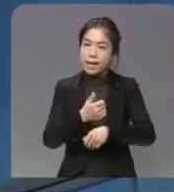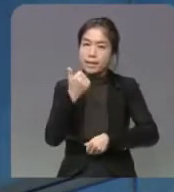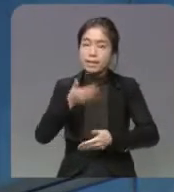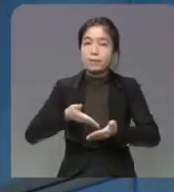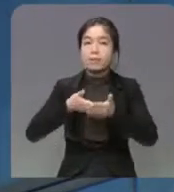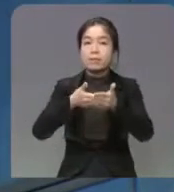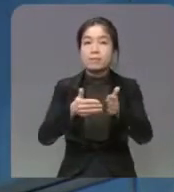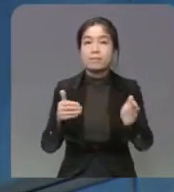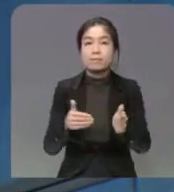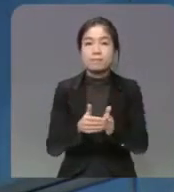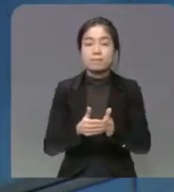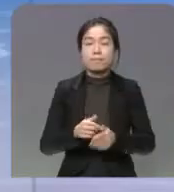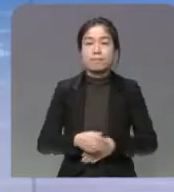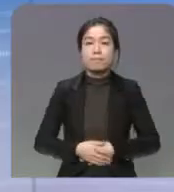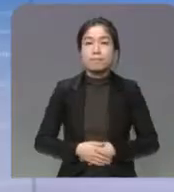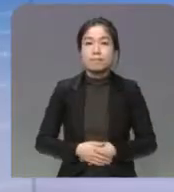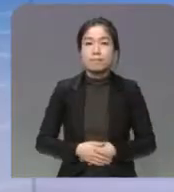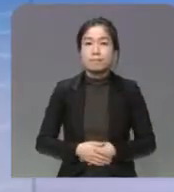제안했습니다.